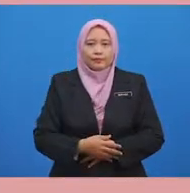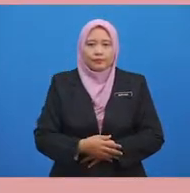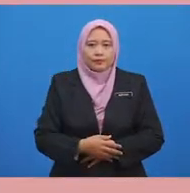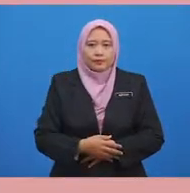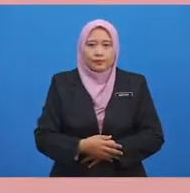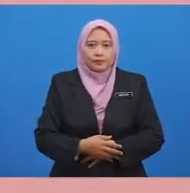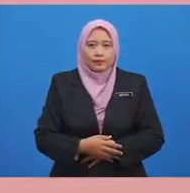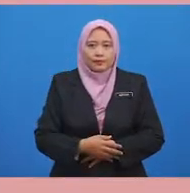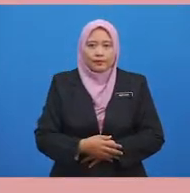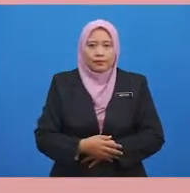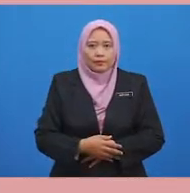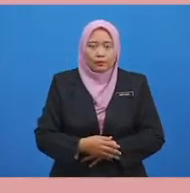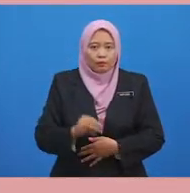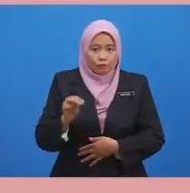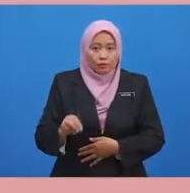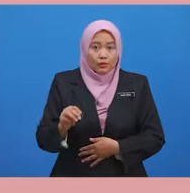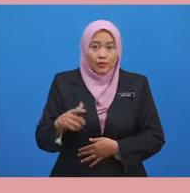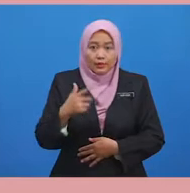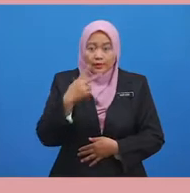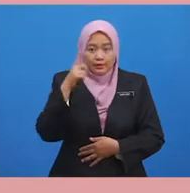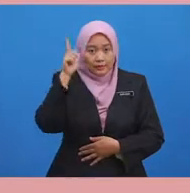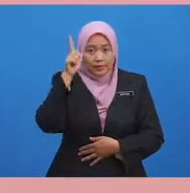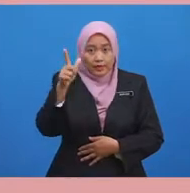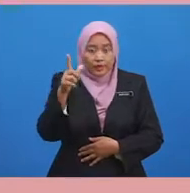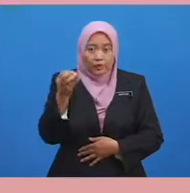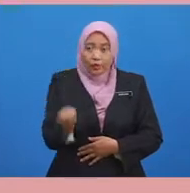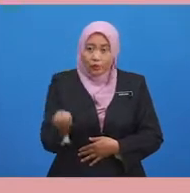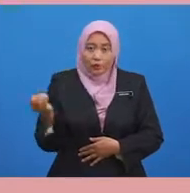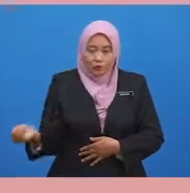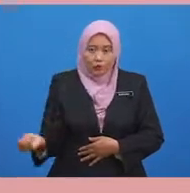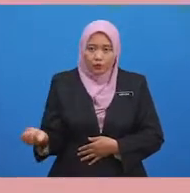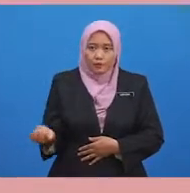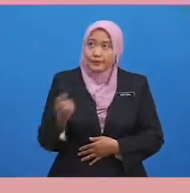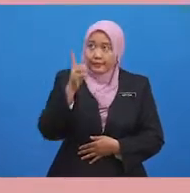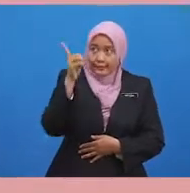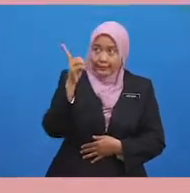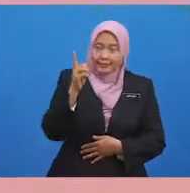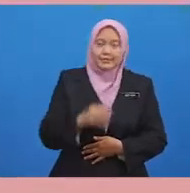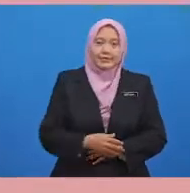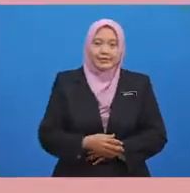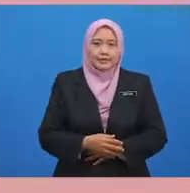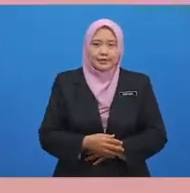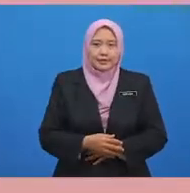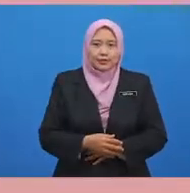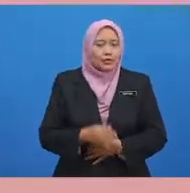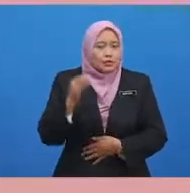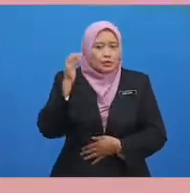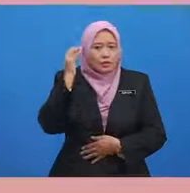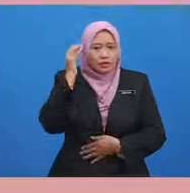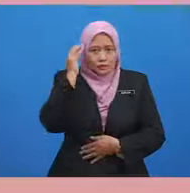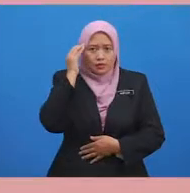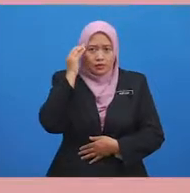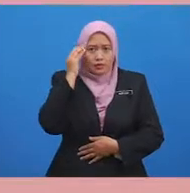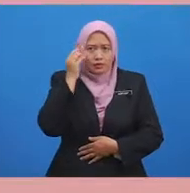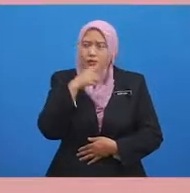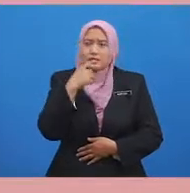pernah ke tak murid-murid lihat objek ini sepanjang hidup murid-murid? Siapakah yang tahu tentang